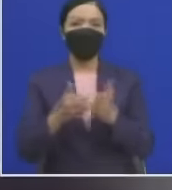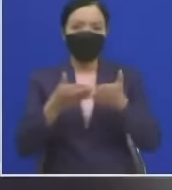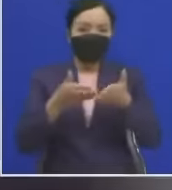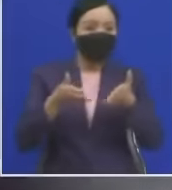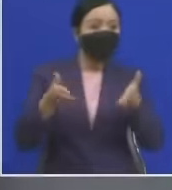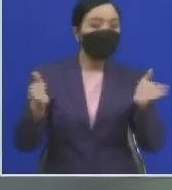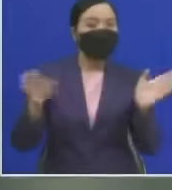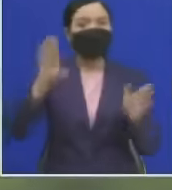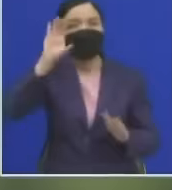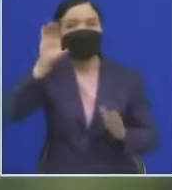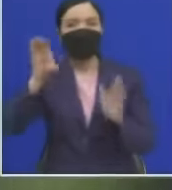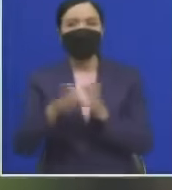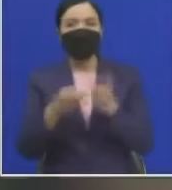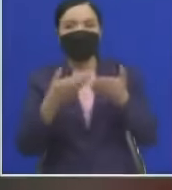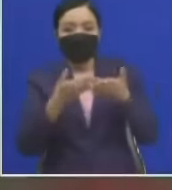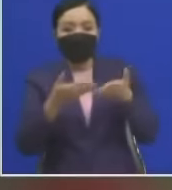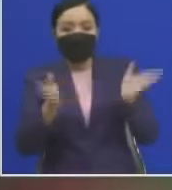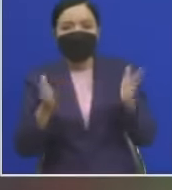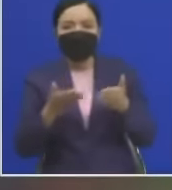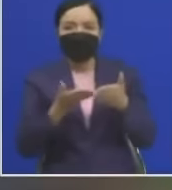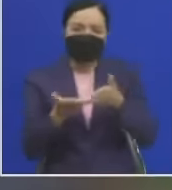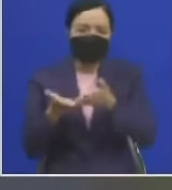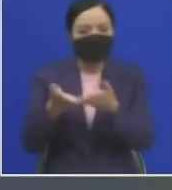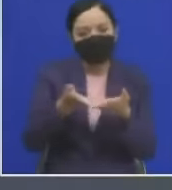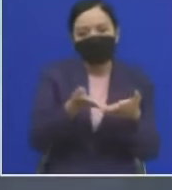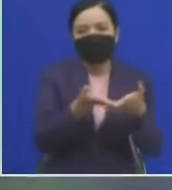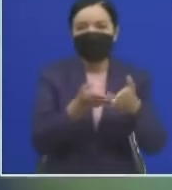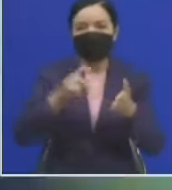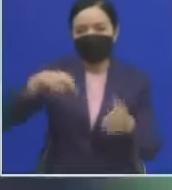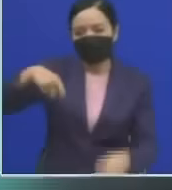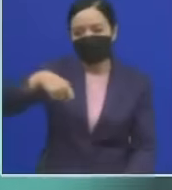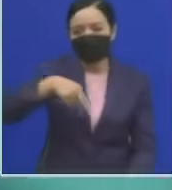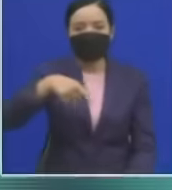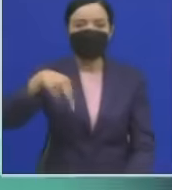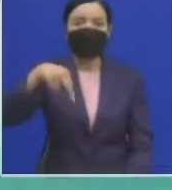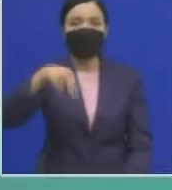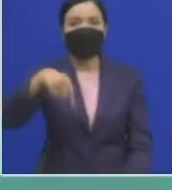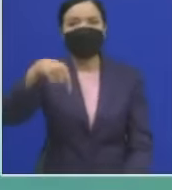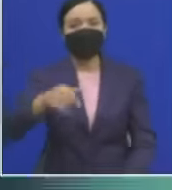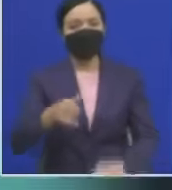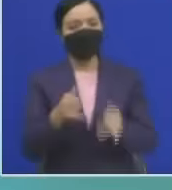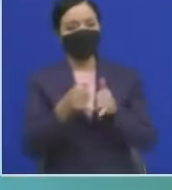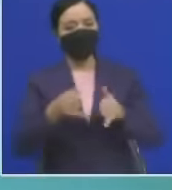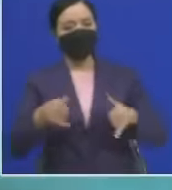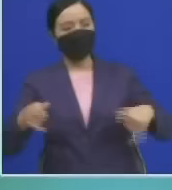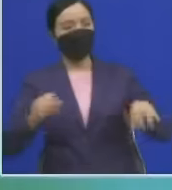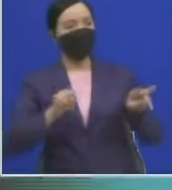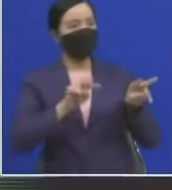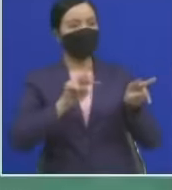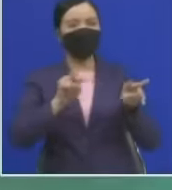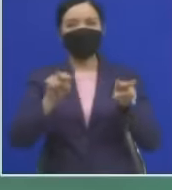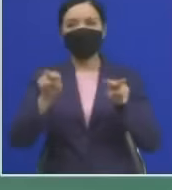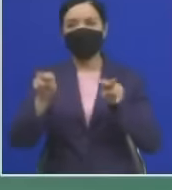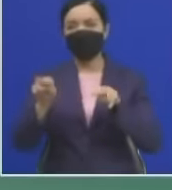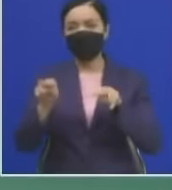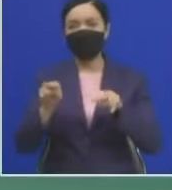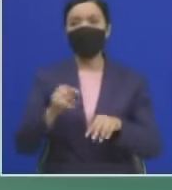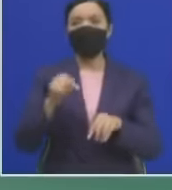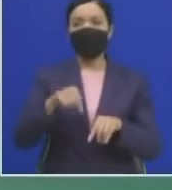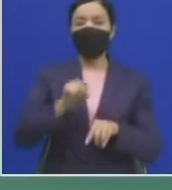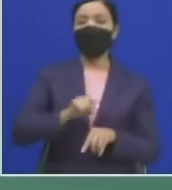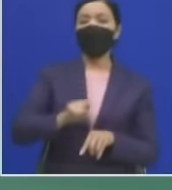เผยภาพฮะลงเรือมาแล้วยังไงลงเรือแล้วต้องเดินมาอย่างนี้ก็มีจุดให้ชมวิวด้วยนี่อันนี้พอเรามองออก